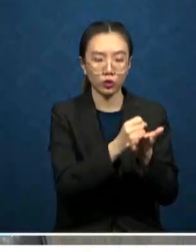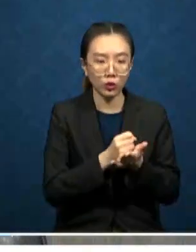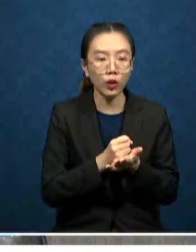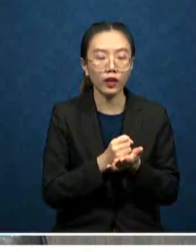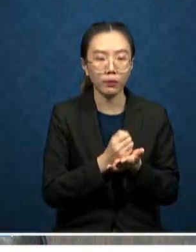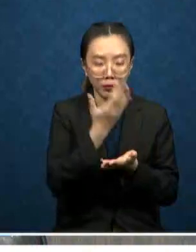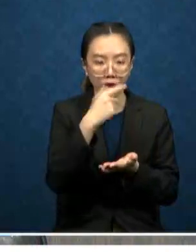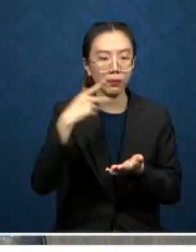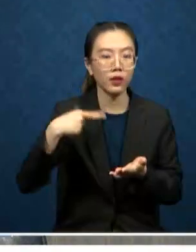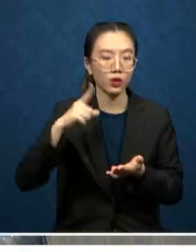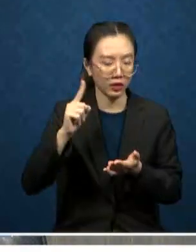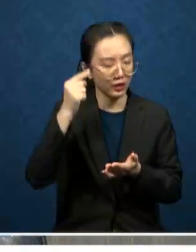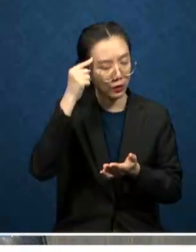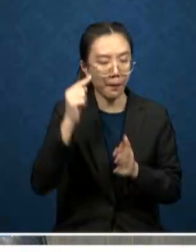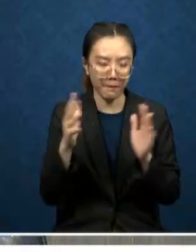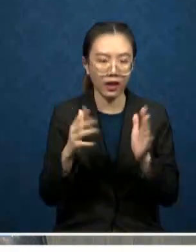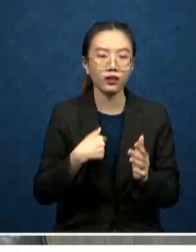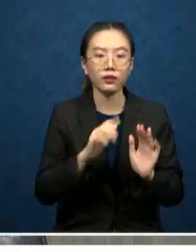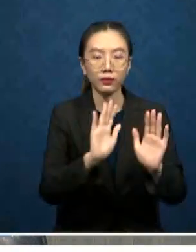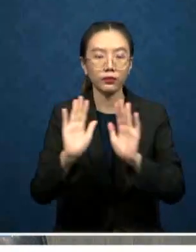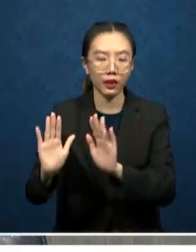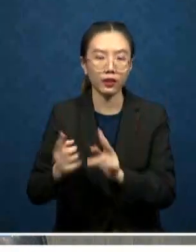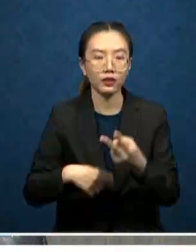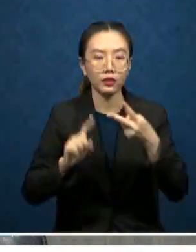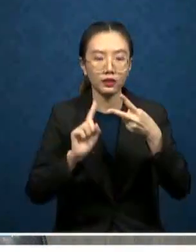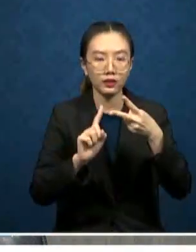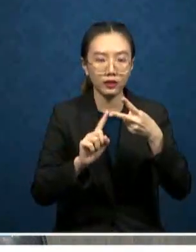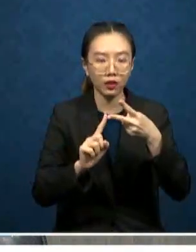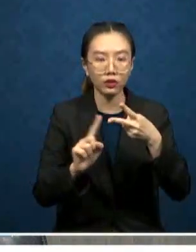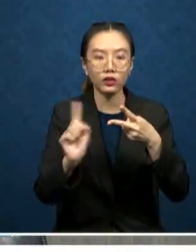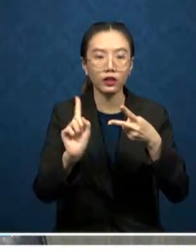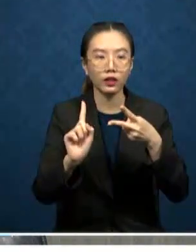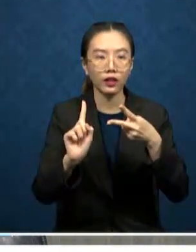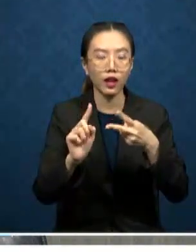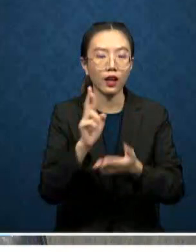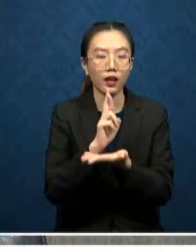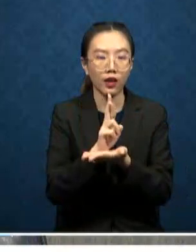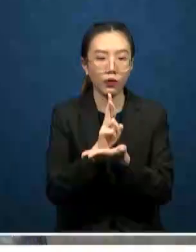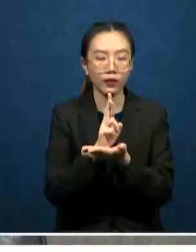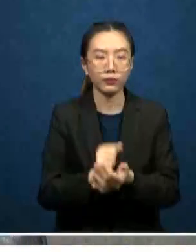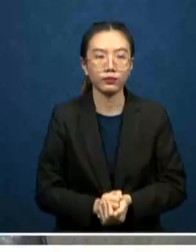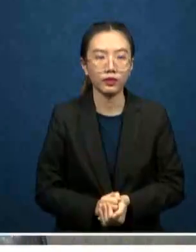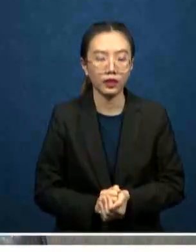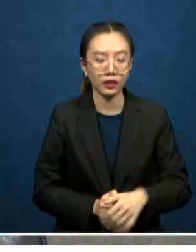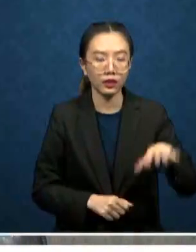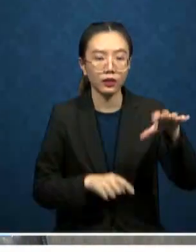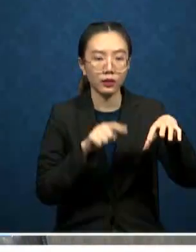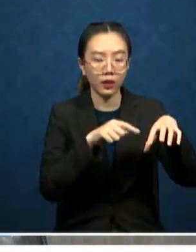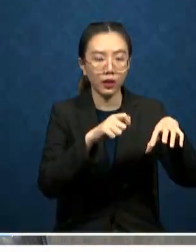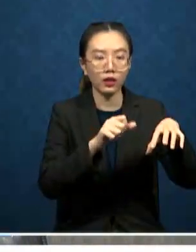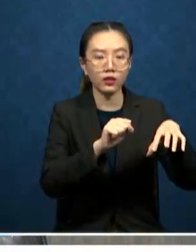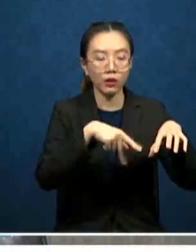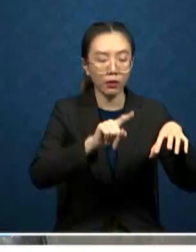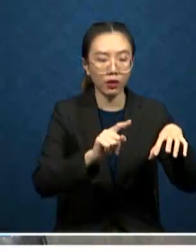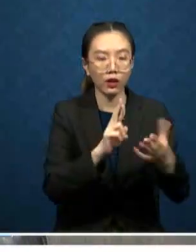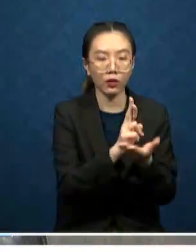มากก็คงคงต้องฝากไว้นะครับอ่าประเด็นที่ 2ในเรื่องของรางวัลที่สถาบันพระปกเกล้ามอบให้กับ